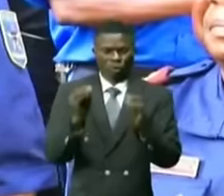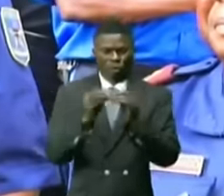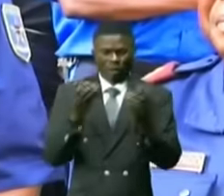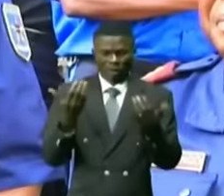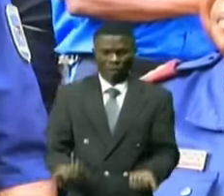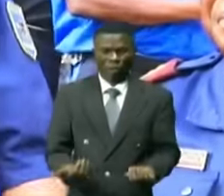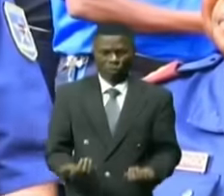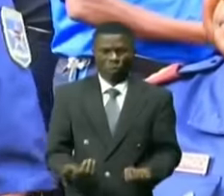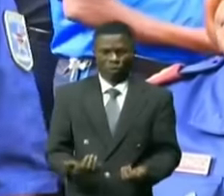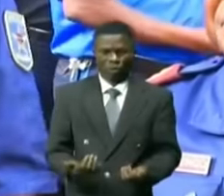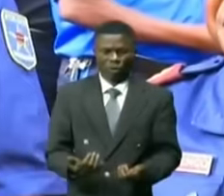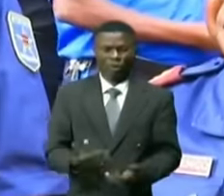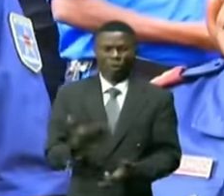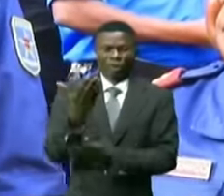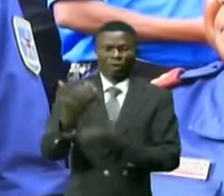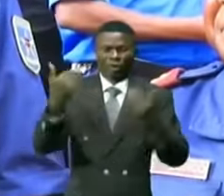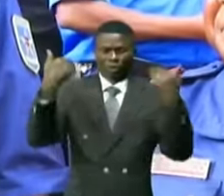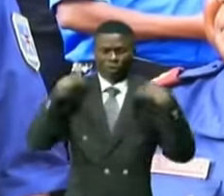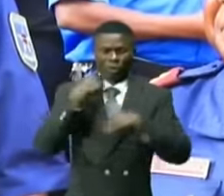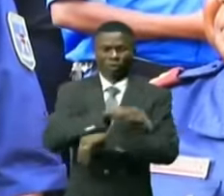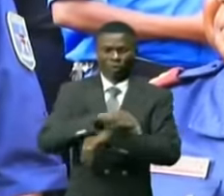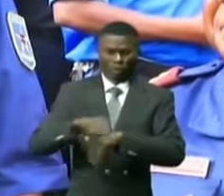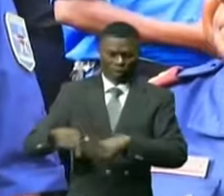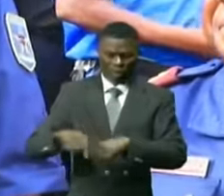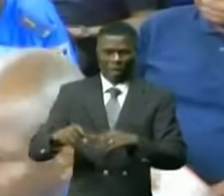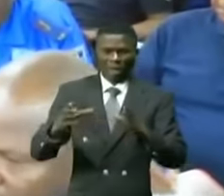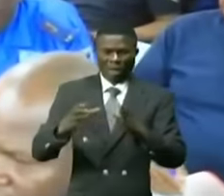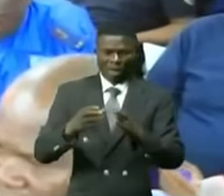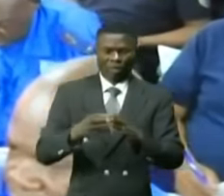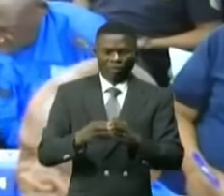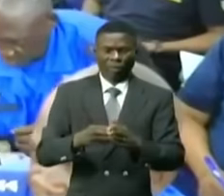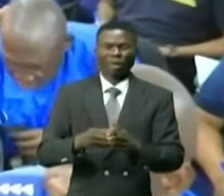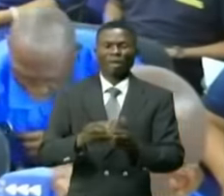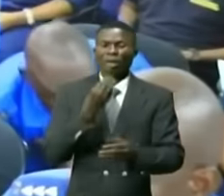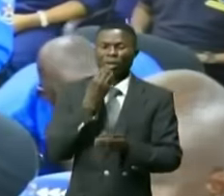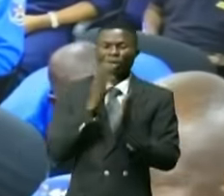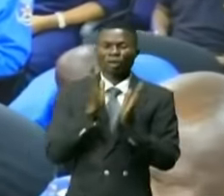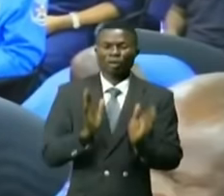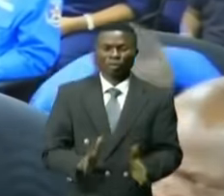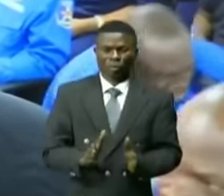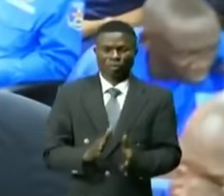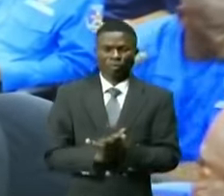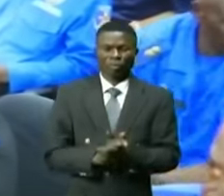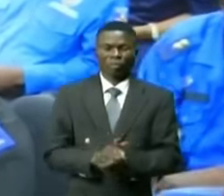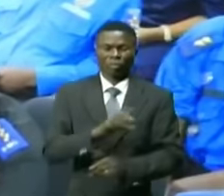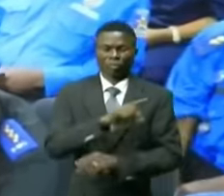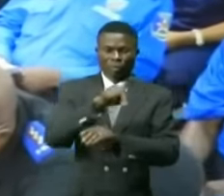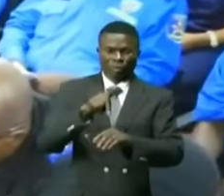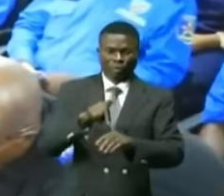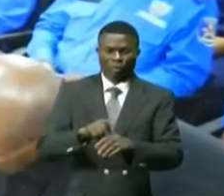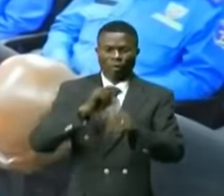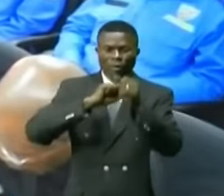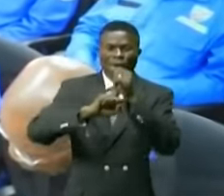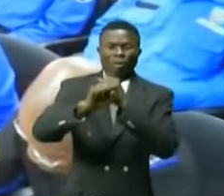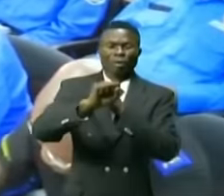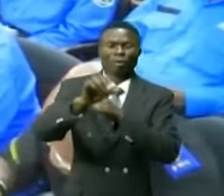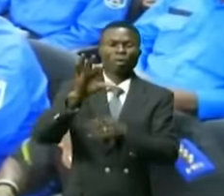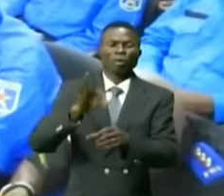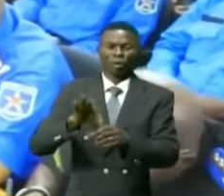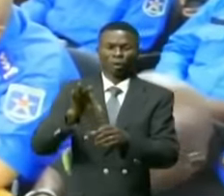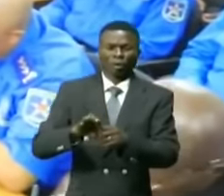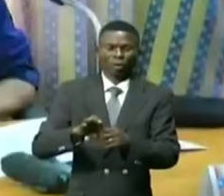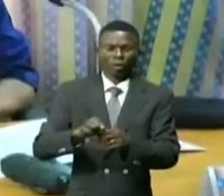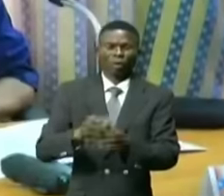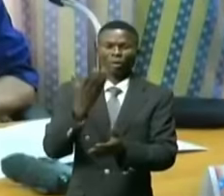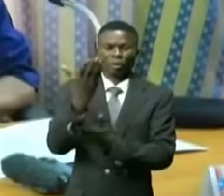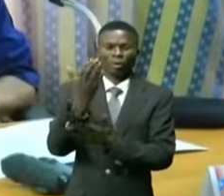donner au chef d'antenne avec qui nous sommes réunis. Actualité oblige, en cette période de la campagne électorale,